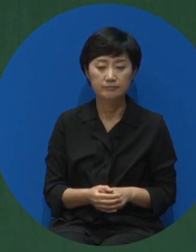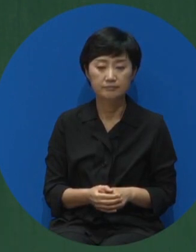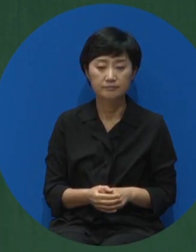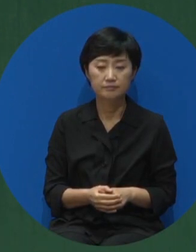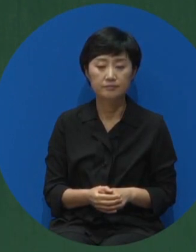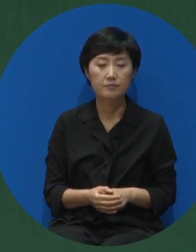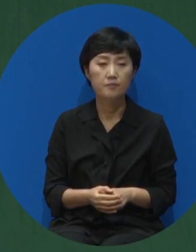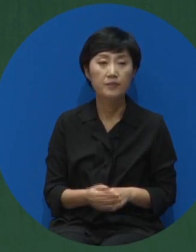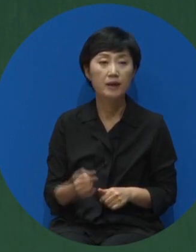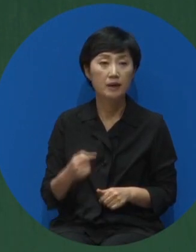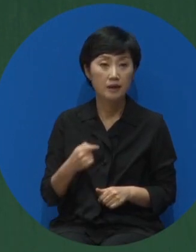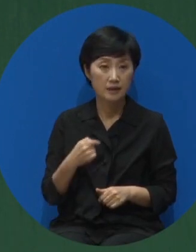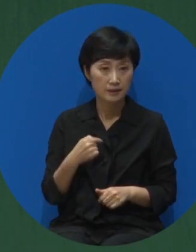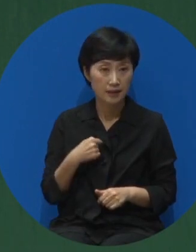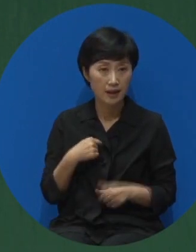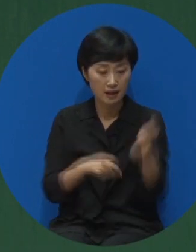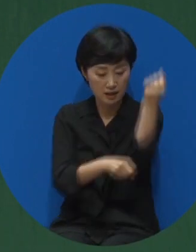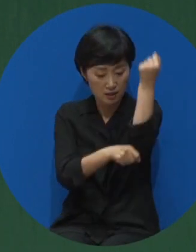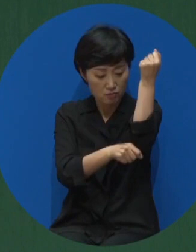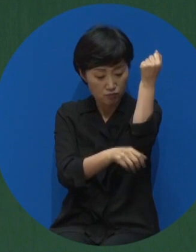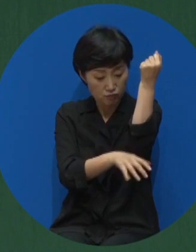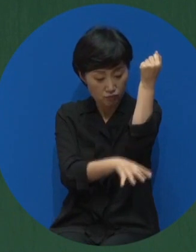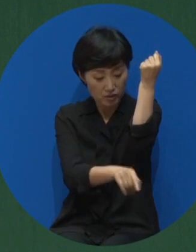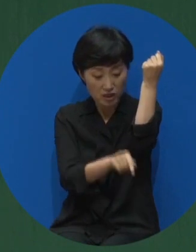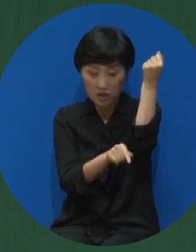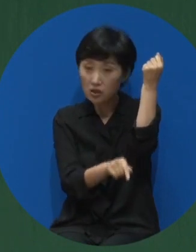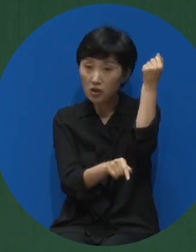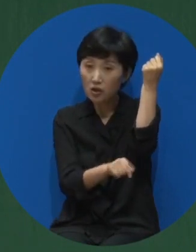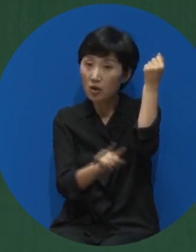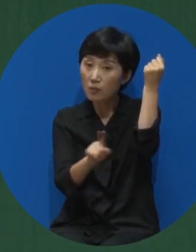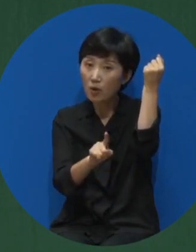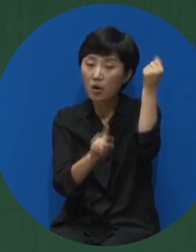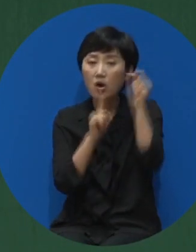원뿌리는 언약이요 그리스도가 뿌리지요.